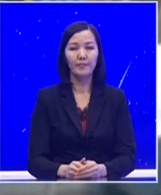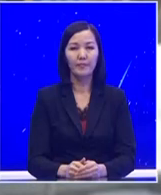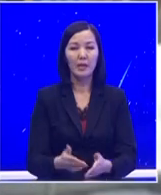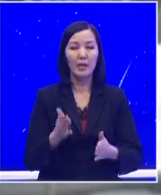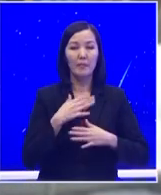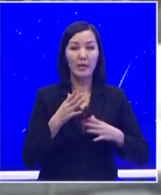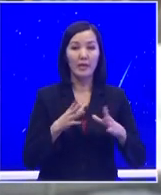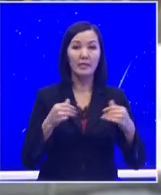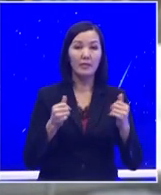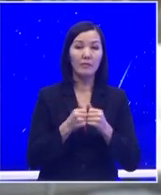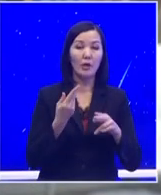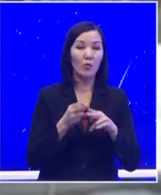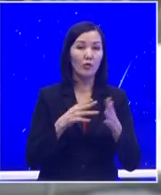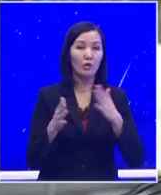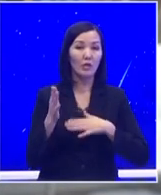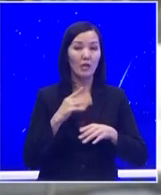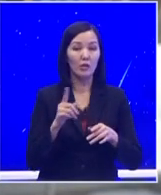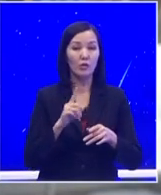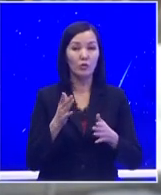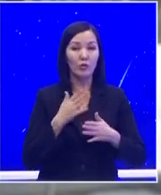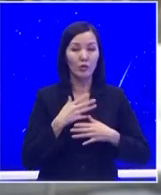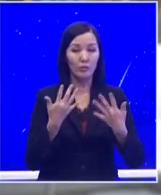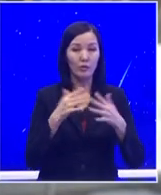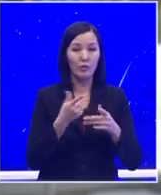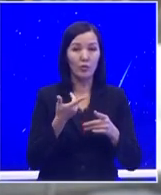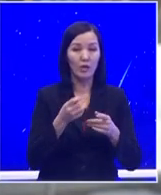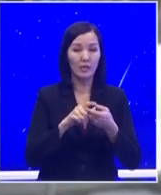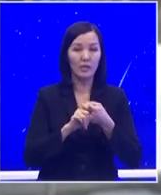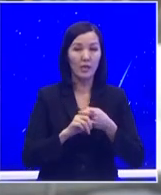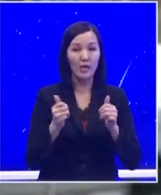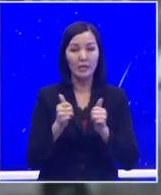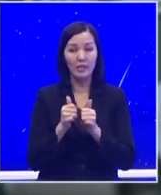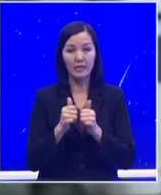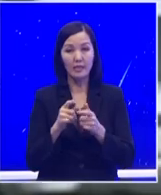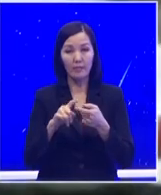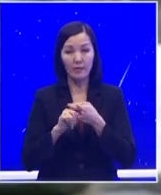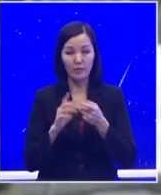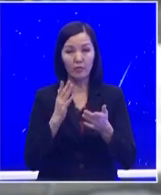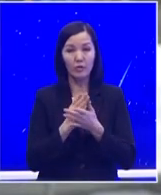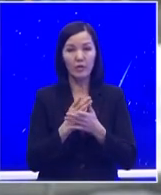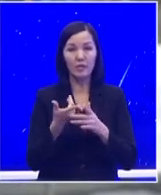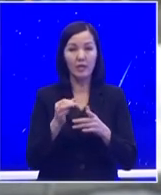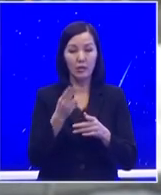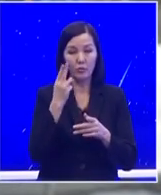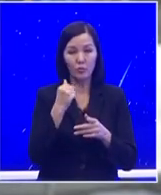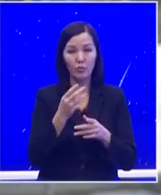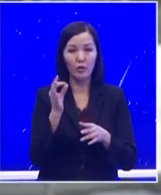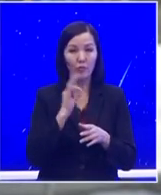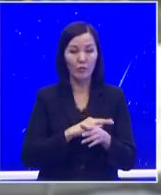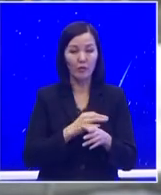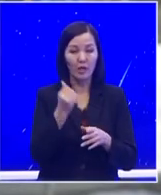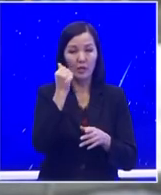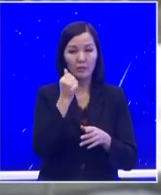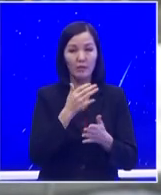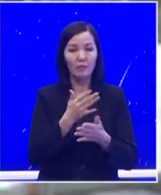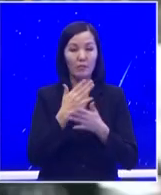Моя семья была очень рада тому, что к нам в село пришел газ. Мои соседи тоже сейчас подключаются. Газ – это и удобно, и выгодно. Спасибо